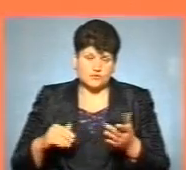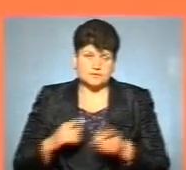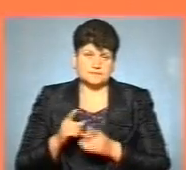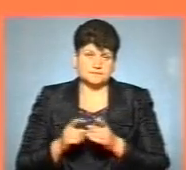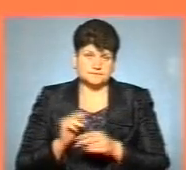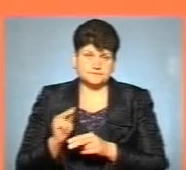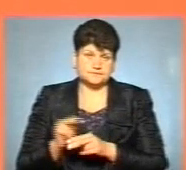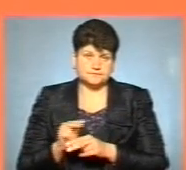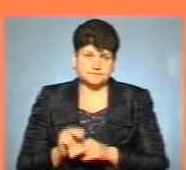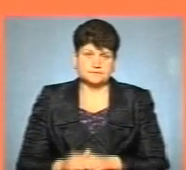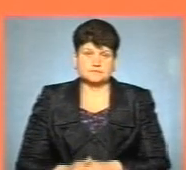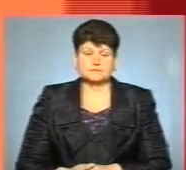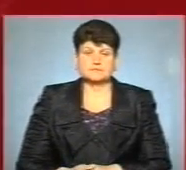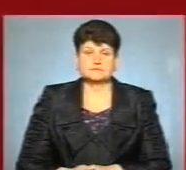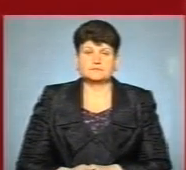реконструкцію.